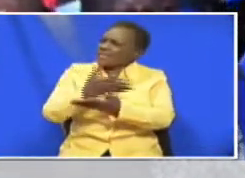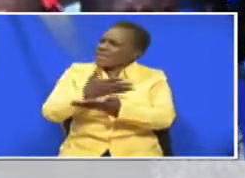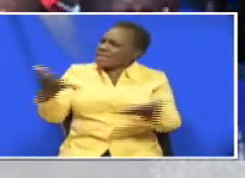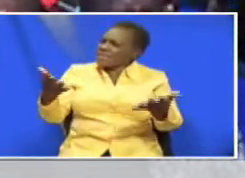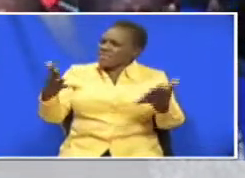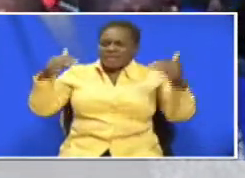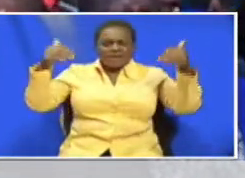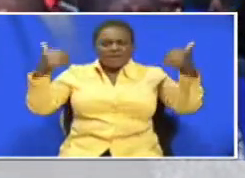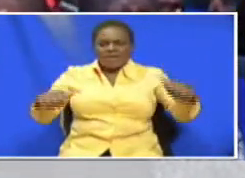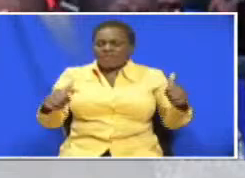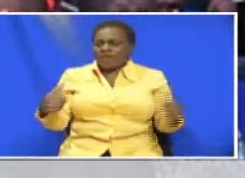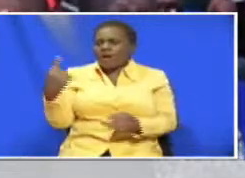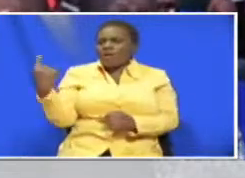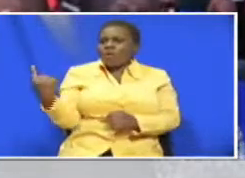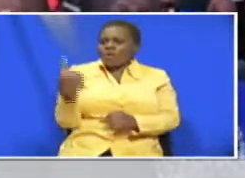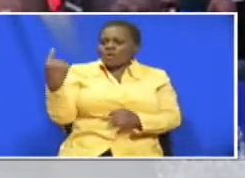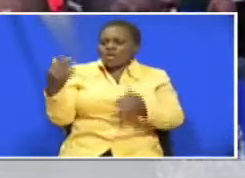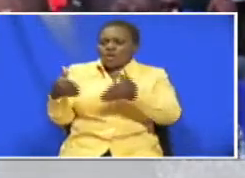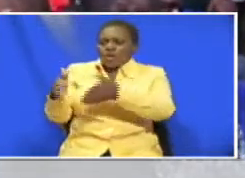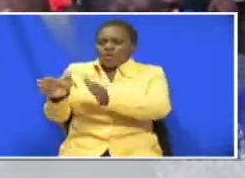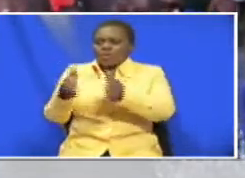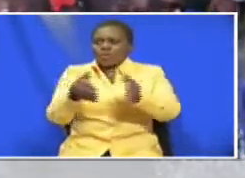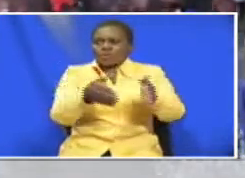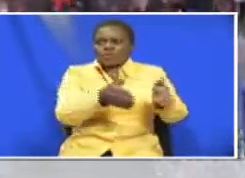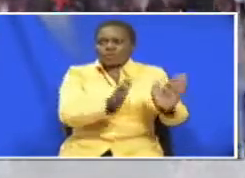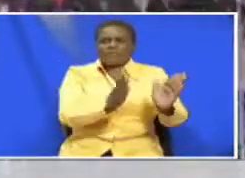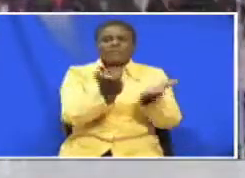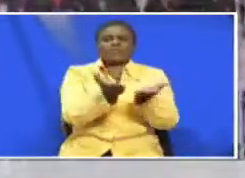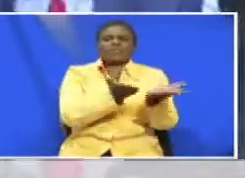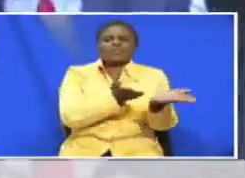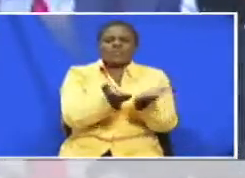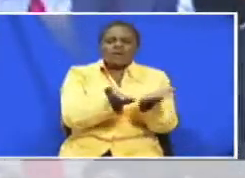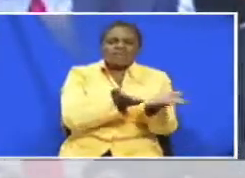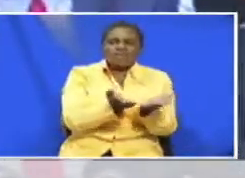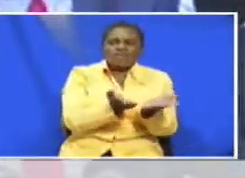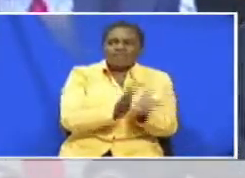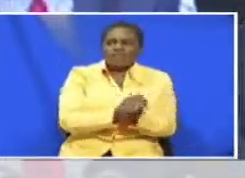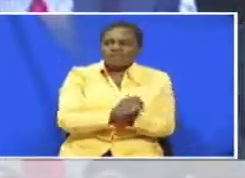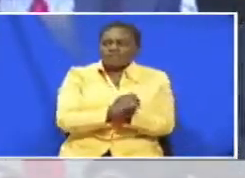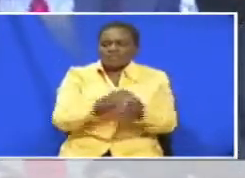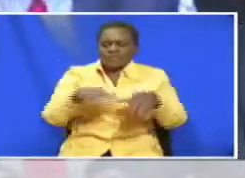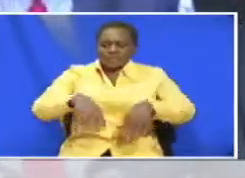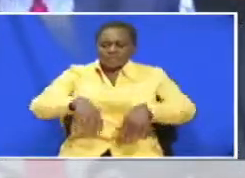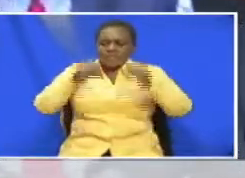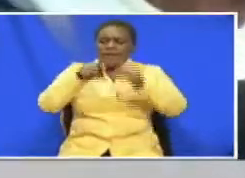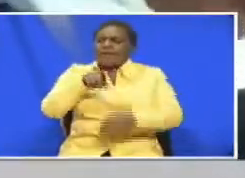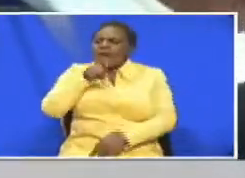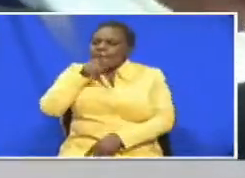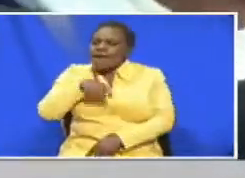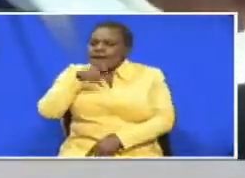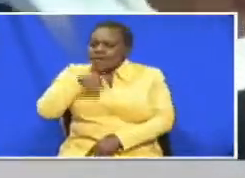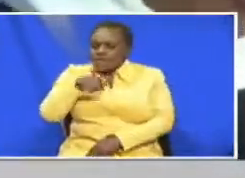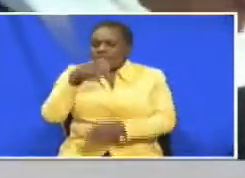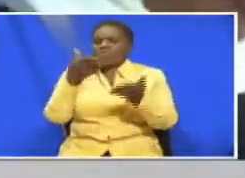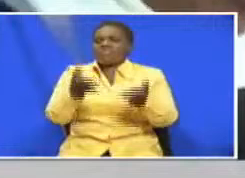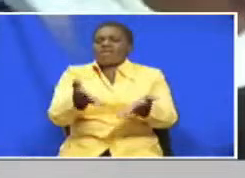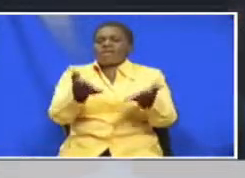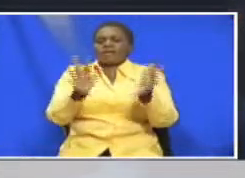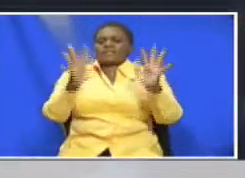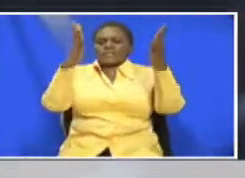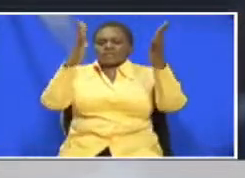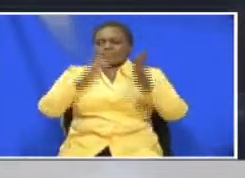anything except the opportunity to serve. Mwenyekiti wa chama cha KANU Gideon Moi alihudhuria hafla